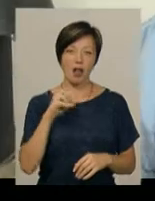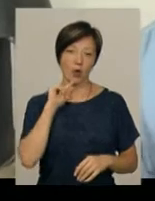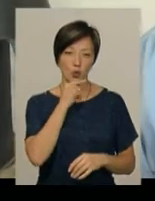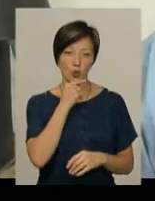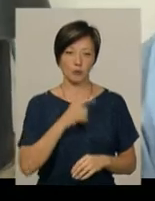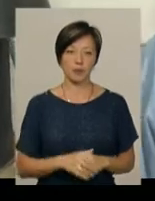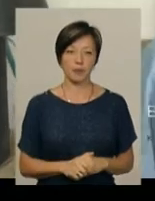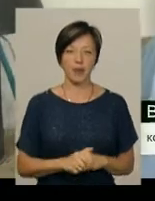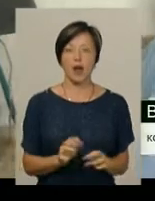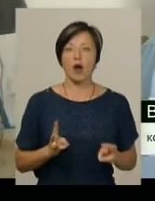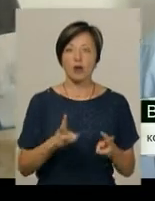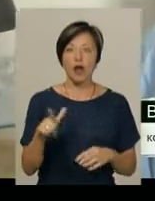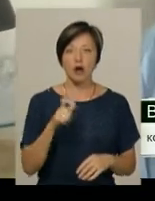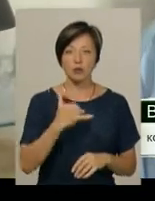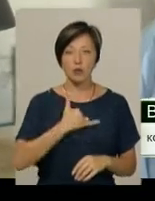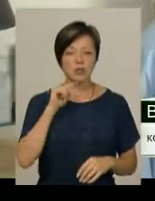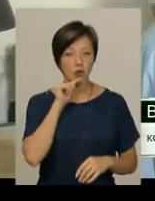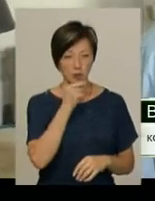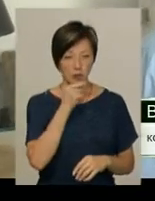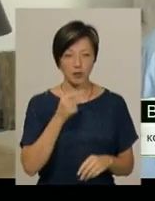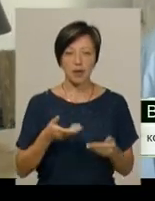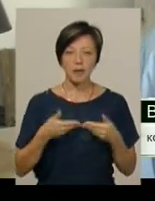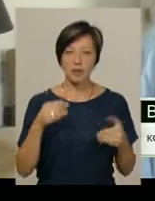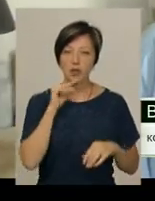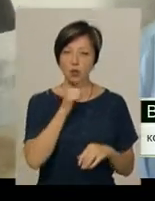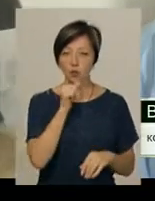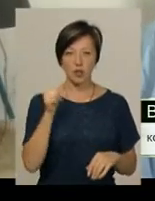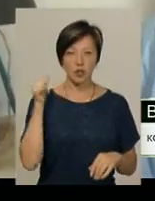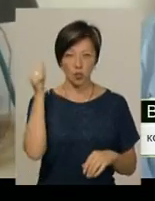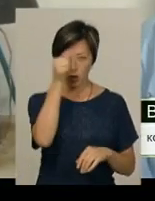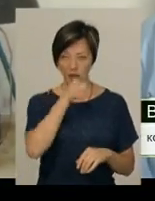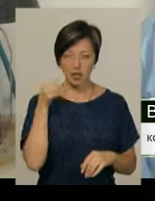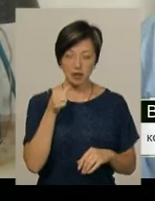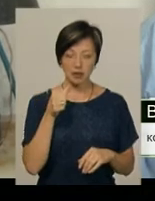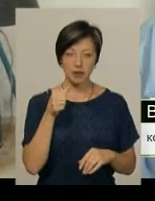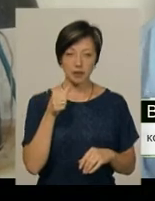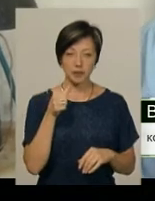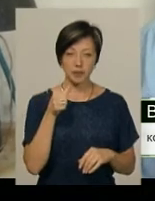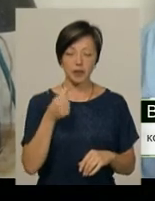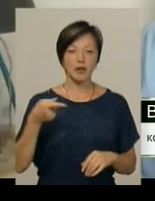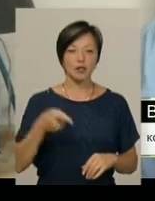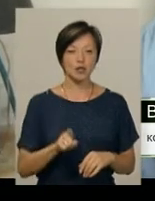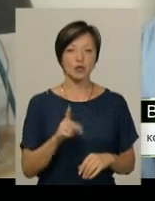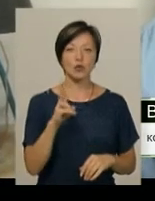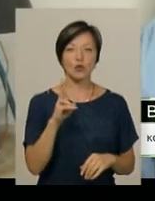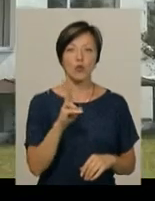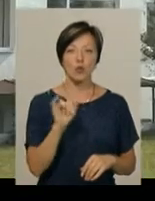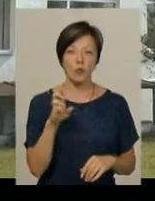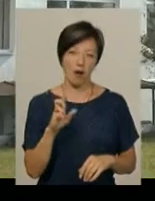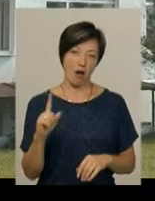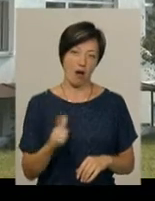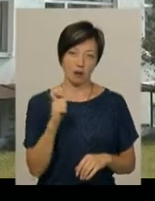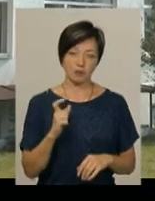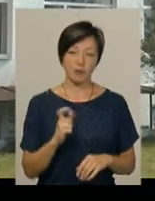економні. Котли газові в нас економні. Ми зекономили на торічний рік 1000 кубовків газу.